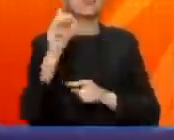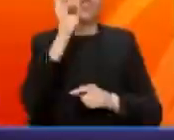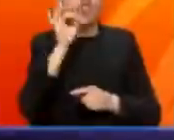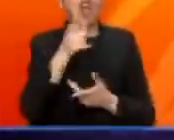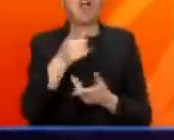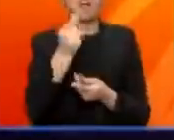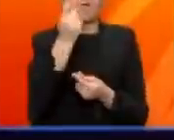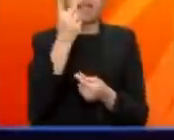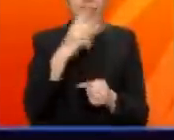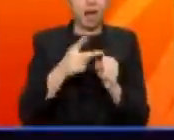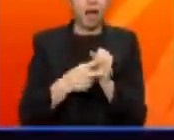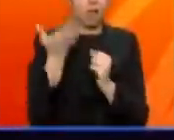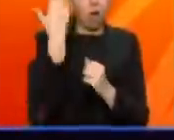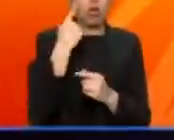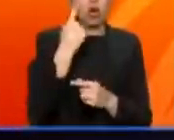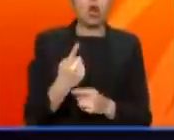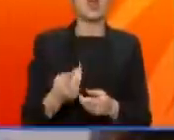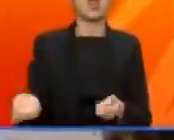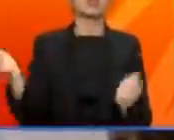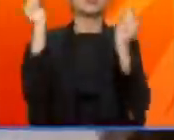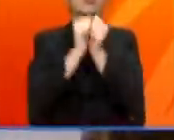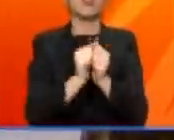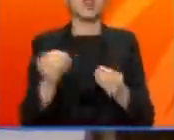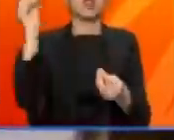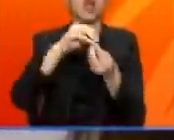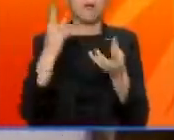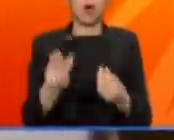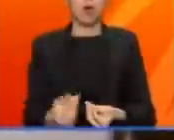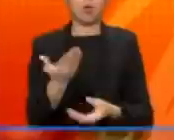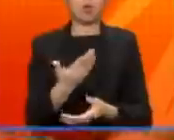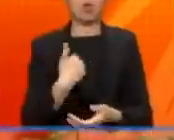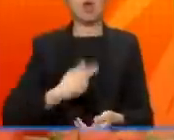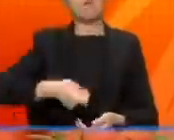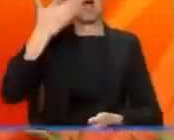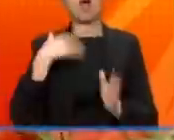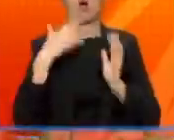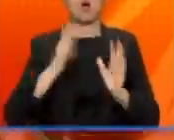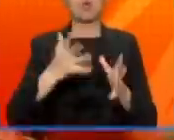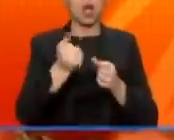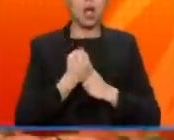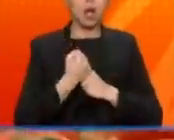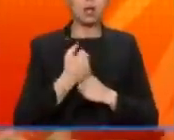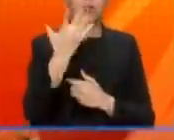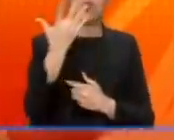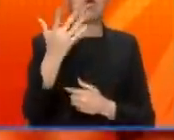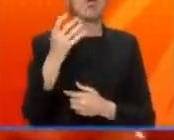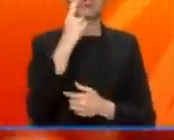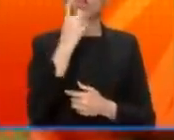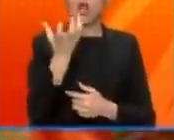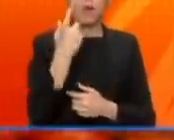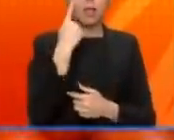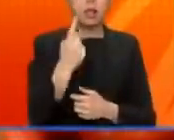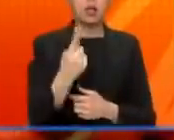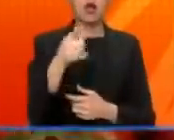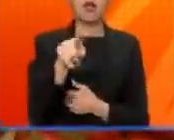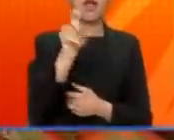2 haftaya önceye göre 2 katına çıkmış durumda. Pahalı ama mecburen alıyoruz. En yüksek domates 3,5, 3 lira olması lazım.